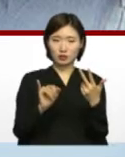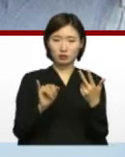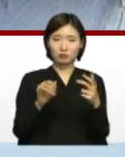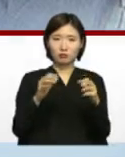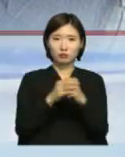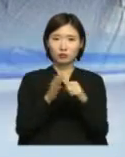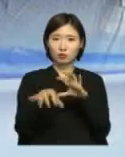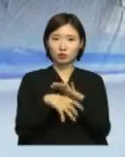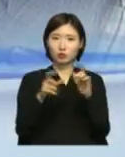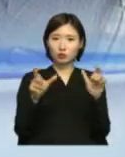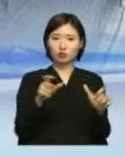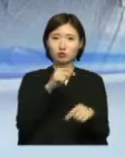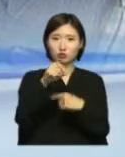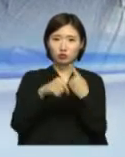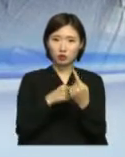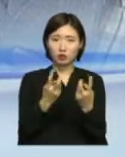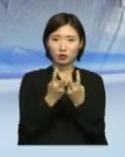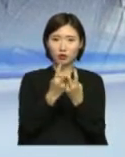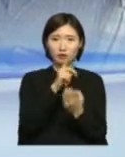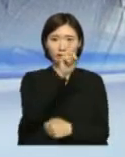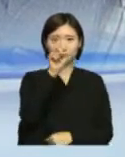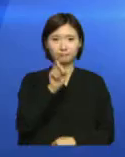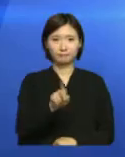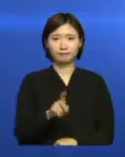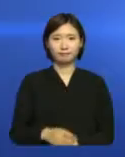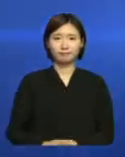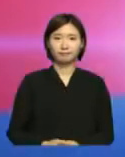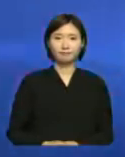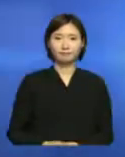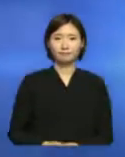어떻게 운영될까요? 송지연 기자가 보도합니다.